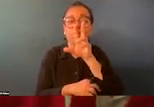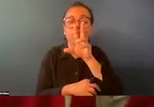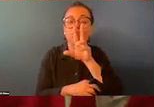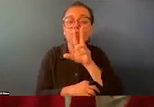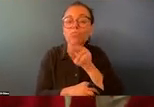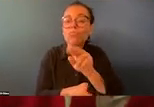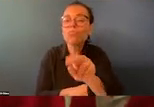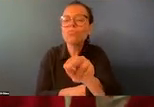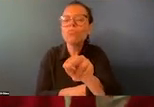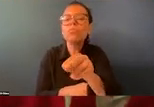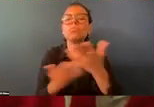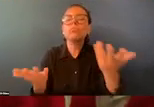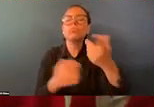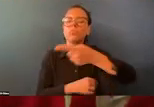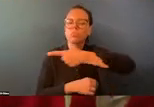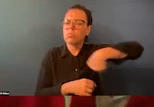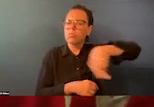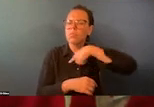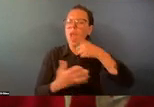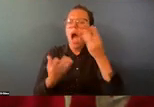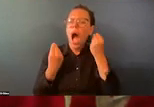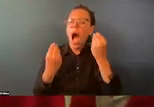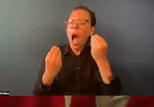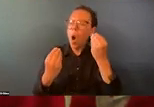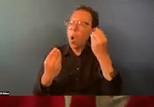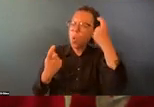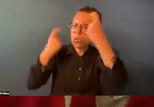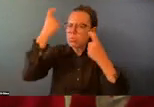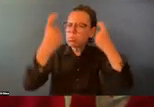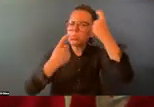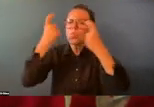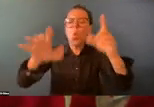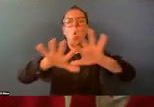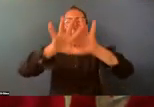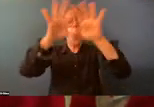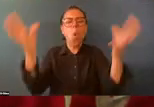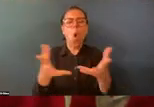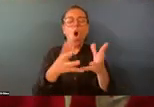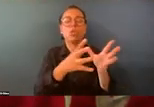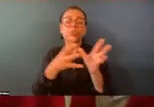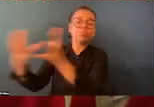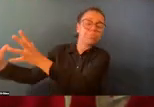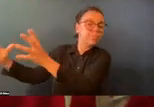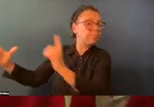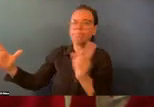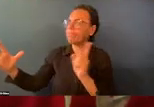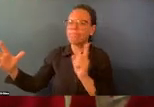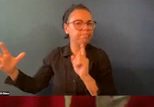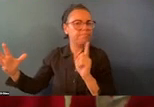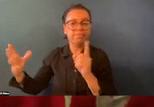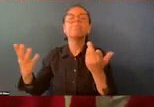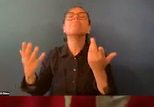Земли. Половина населения Земли – это более миллиарды людей, Это мы женщины. И мы